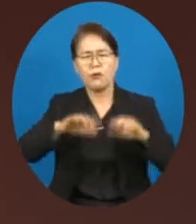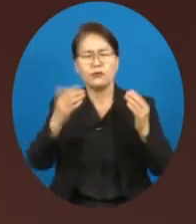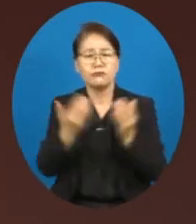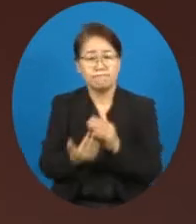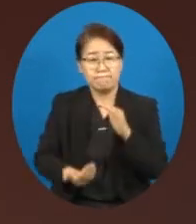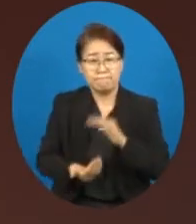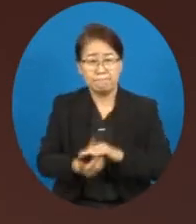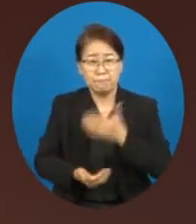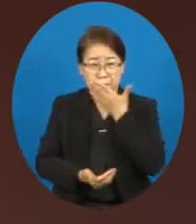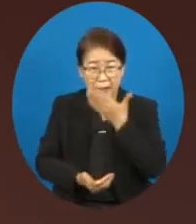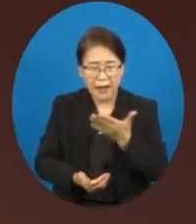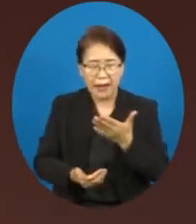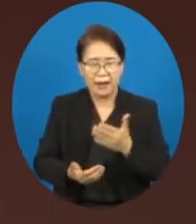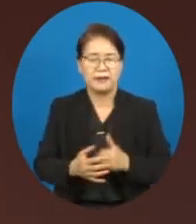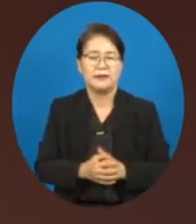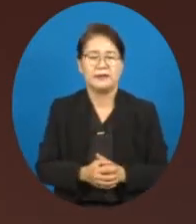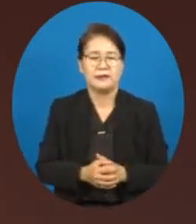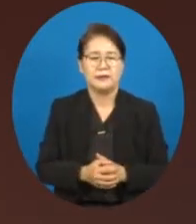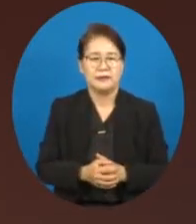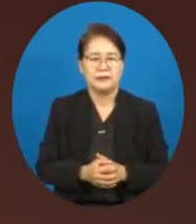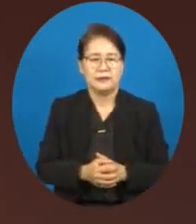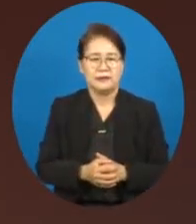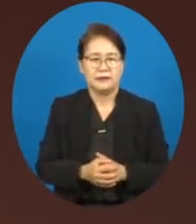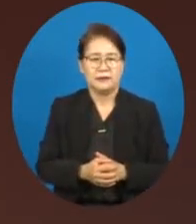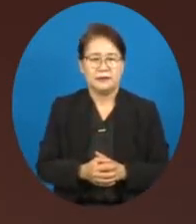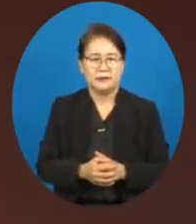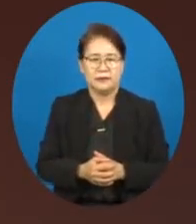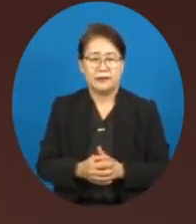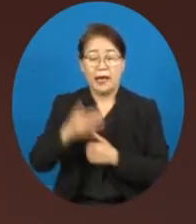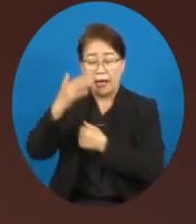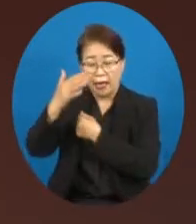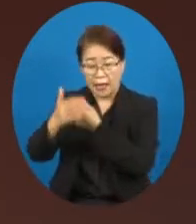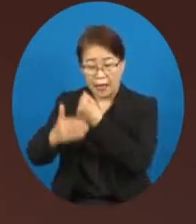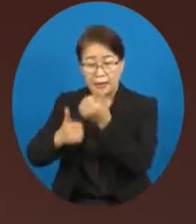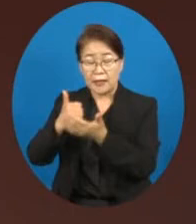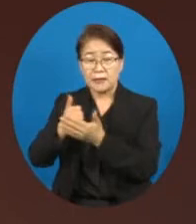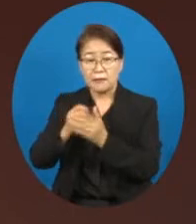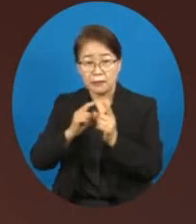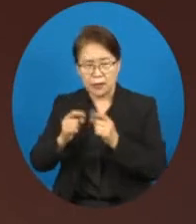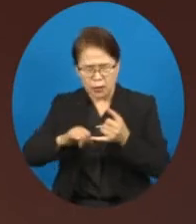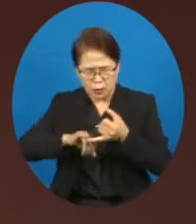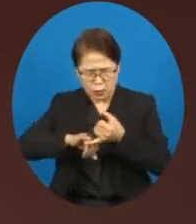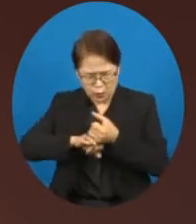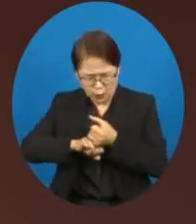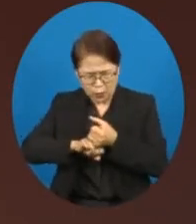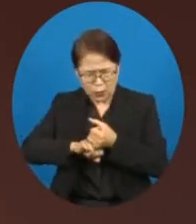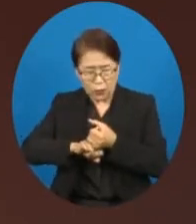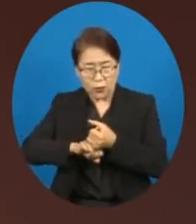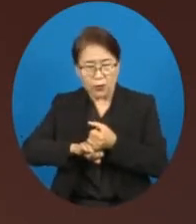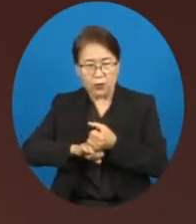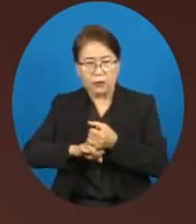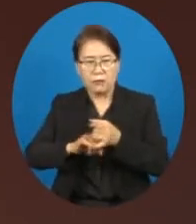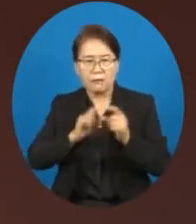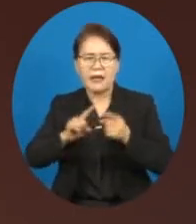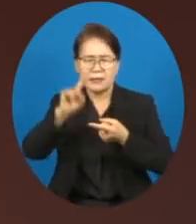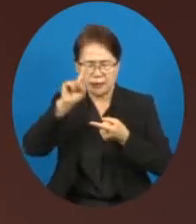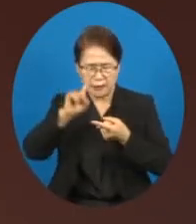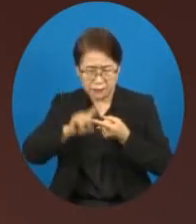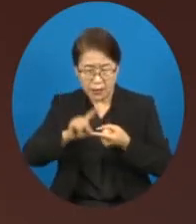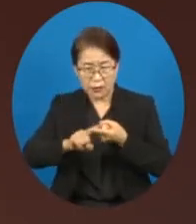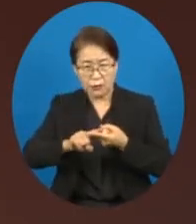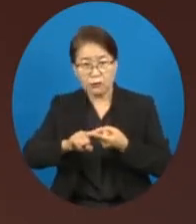거죠. 그러니까 하나님께서 이루신 말씀이라고 한다면 반드시 그 말씀은 결코 헛되지